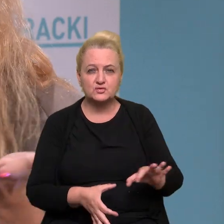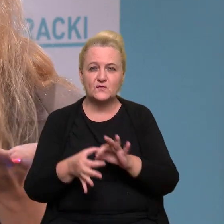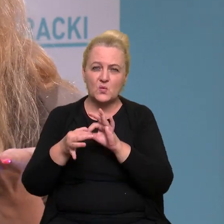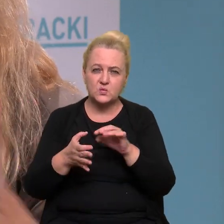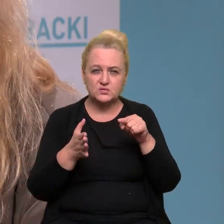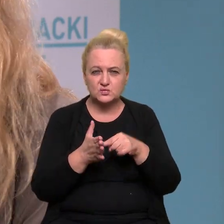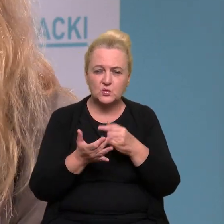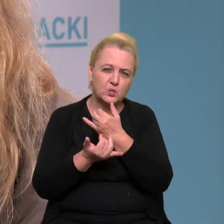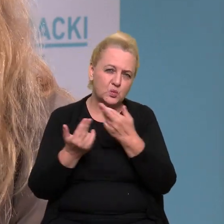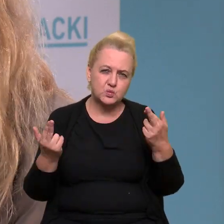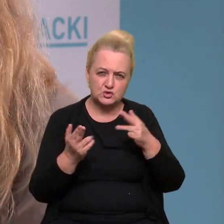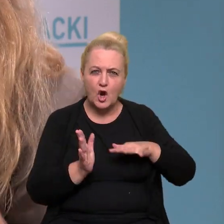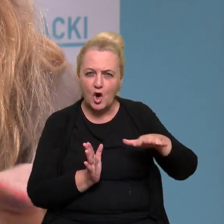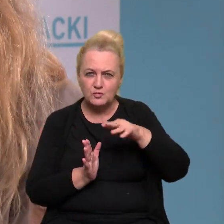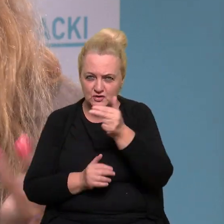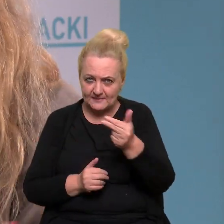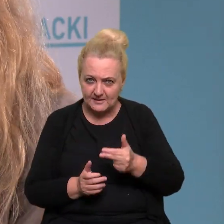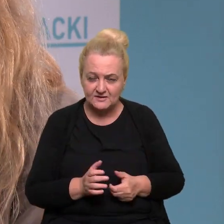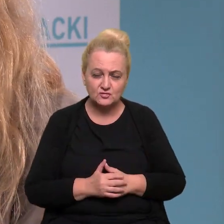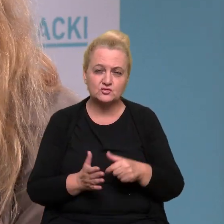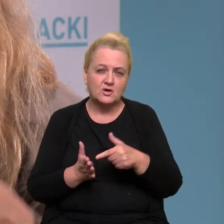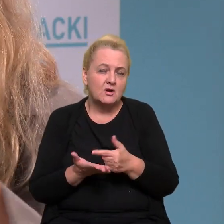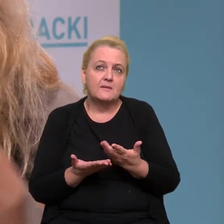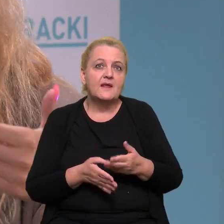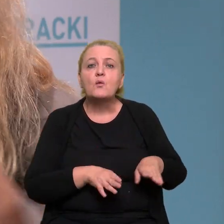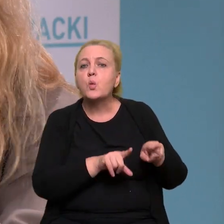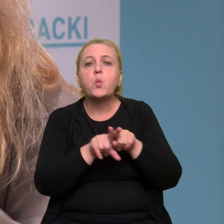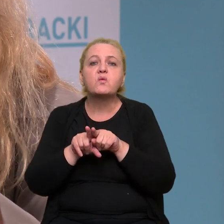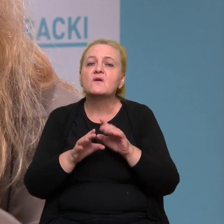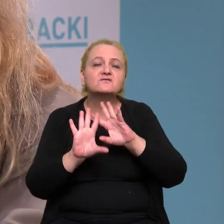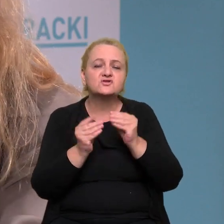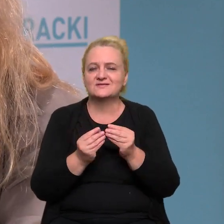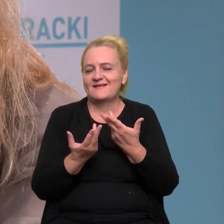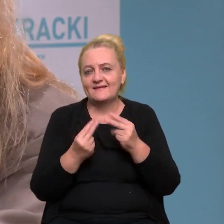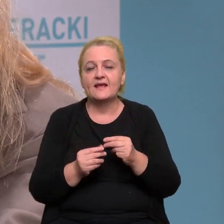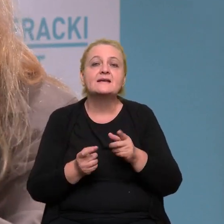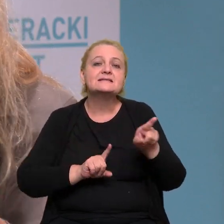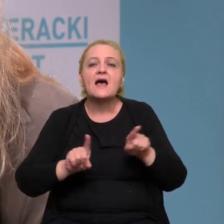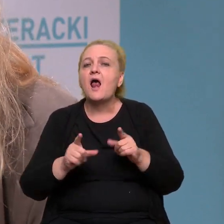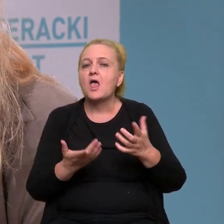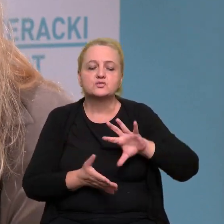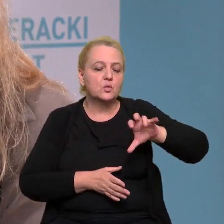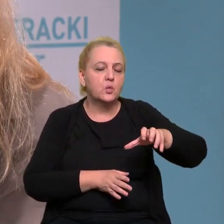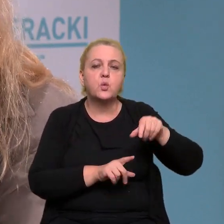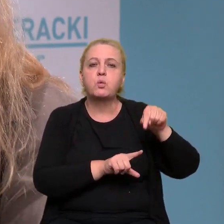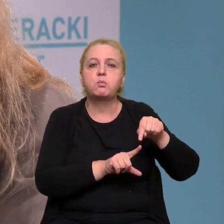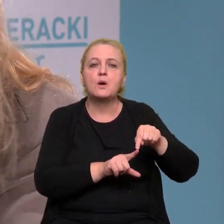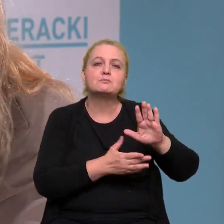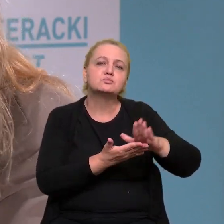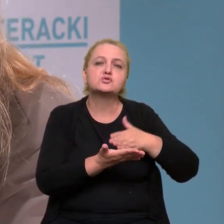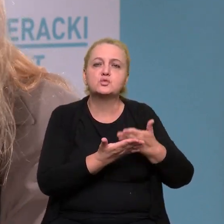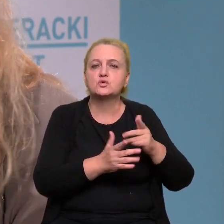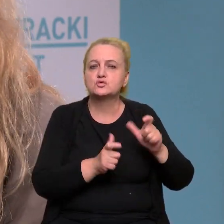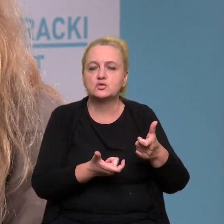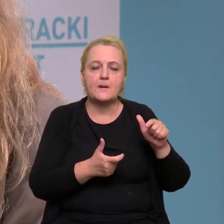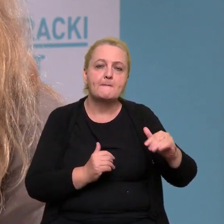różnych dziedzin, bo nie wszystko dzieje się równocześnie. Zależy, jaką grupę weźmie się jako przykładową,